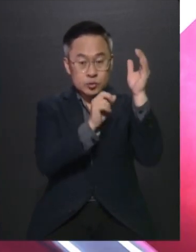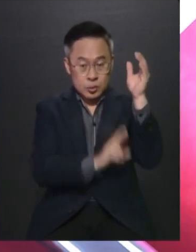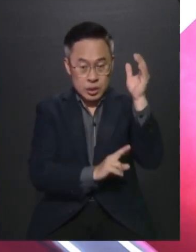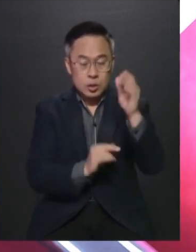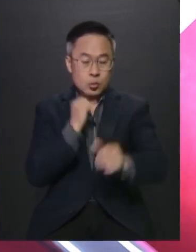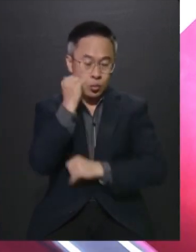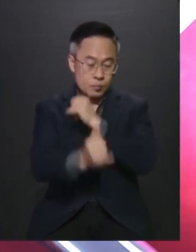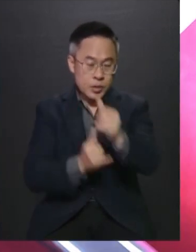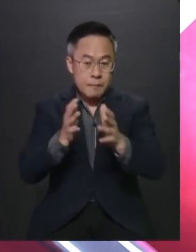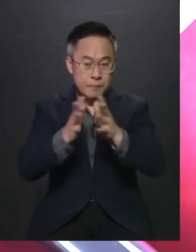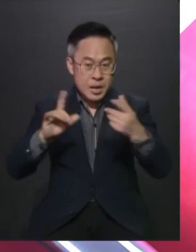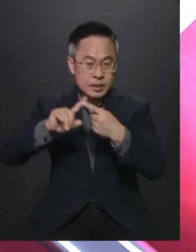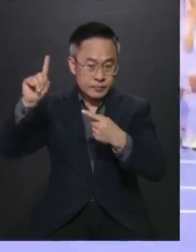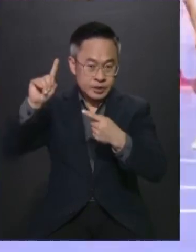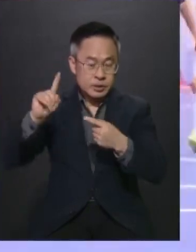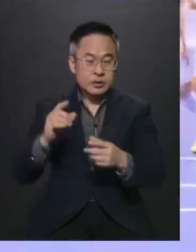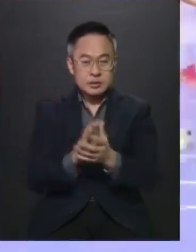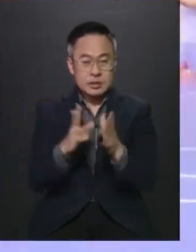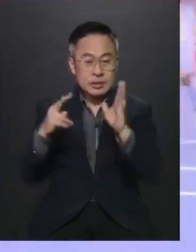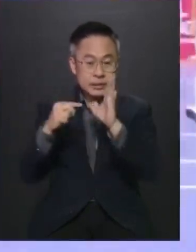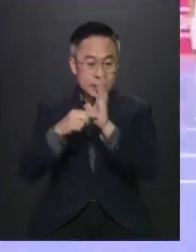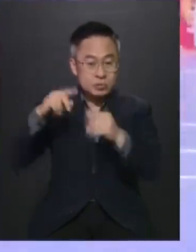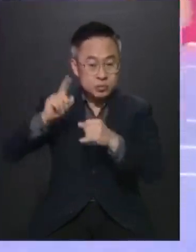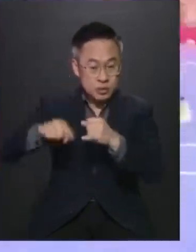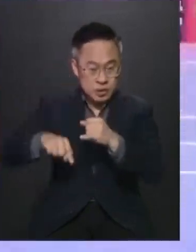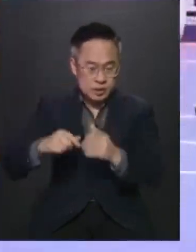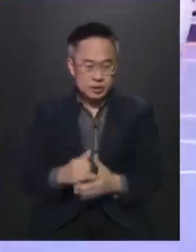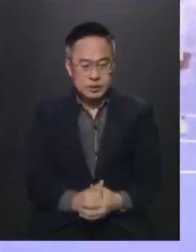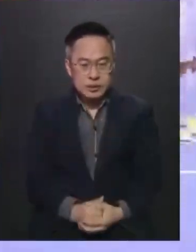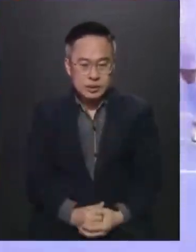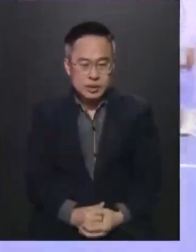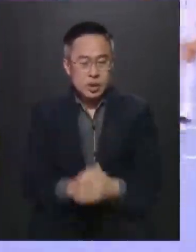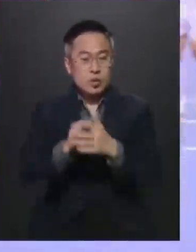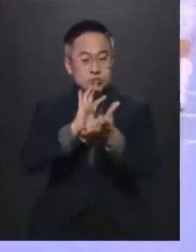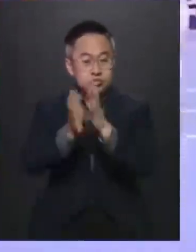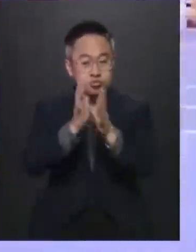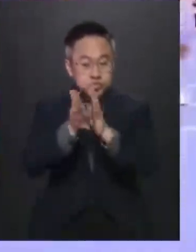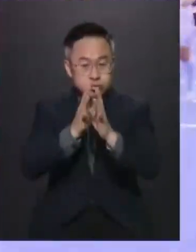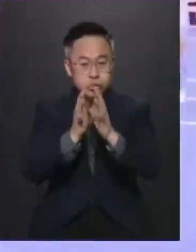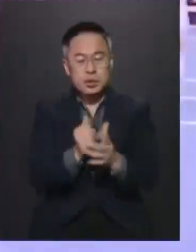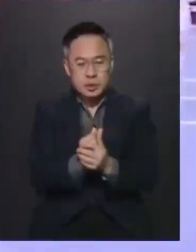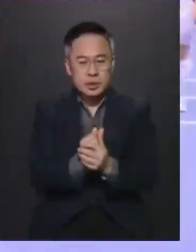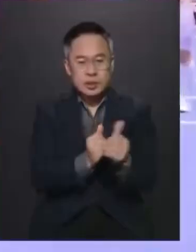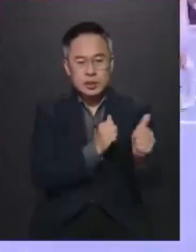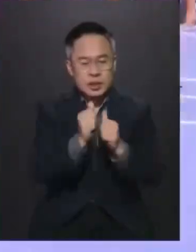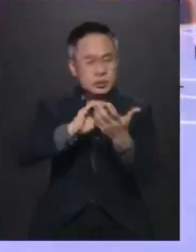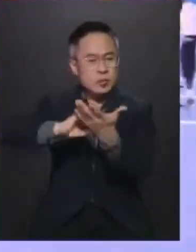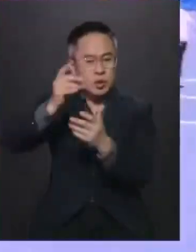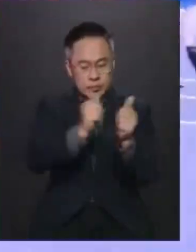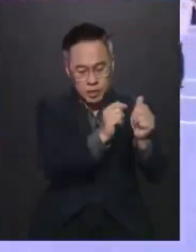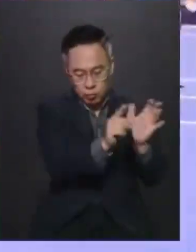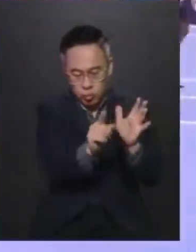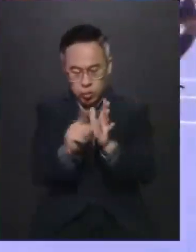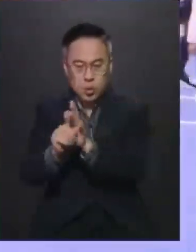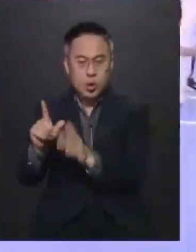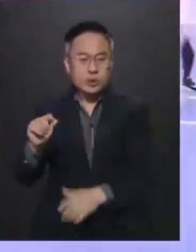ชมใน 3เกมเย้าเนี่ยมากที่สุดครับฟุตซอลไทยลีกครับแต่ละทีมก็ลงทำการแข่งขันกันตามโปรแกรมเนี่ย 26